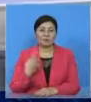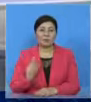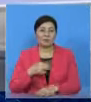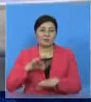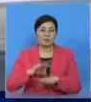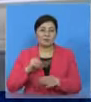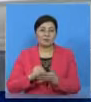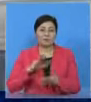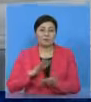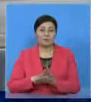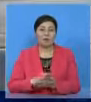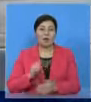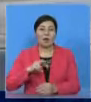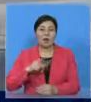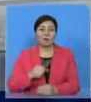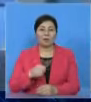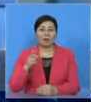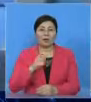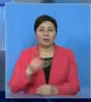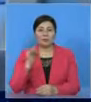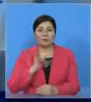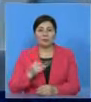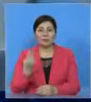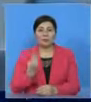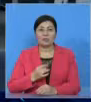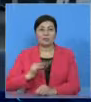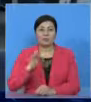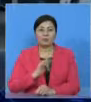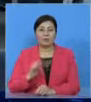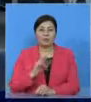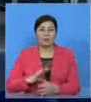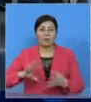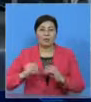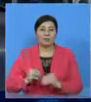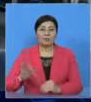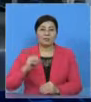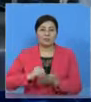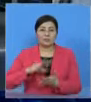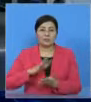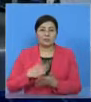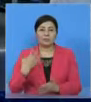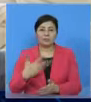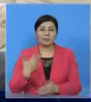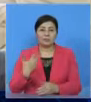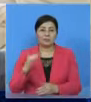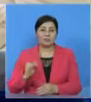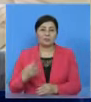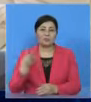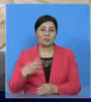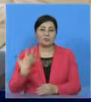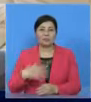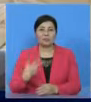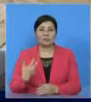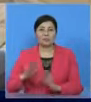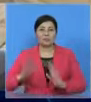носителю инфекции обнаружено в Алгинском, Кубдинском, Иргизском и Шалкарском районах. Всего по области зарегистрировано 33